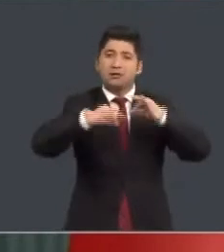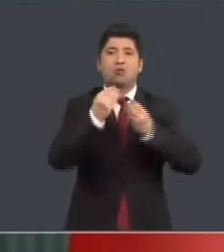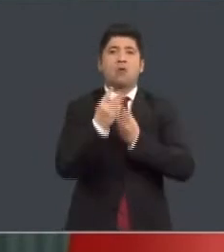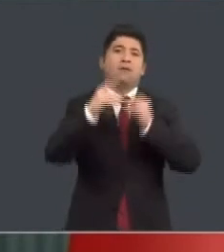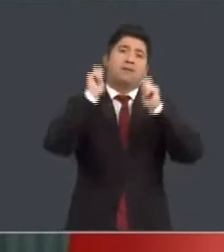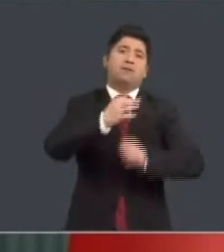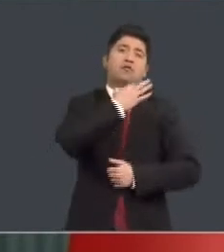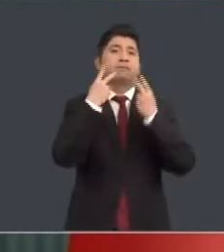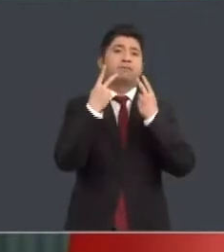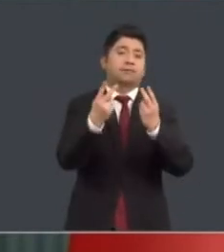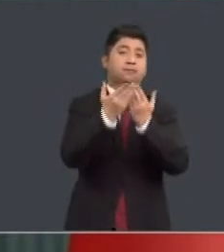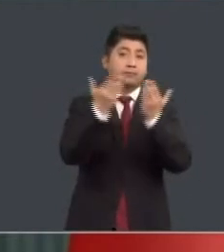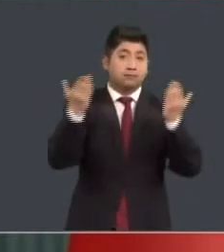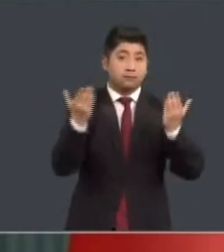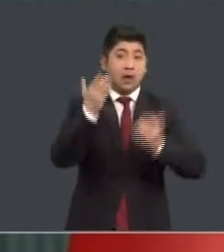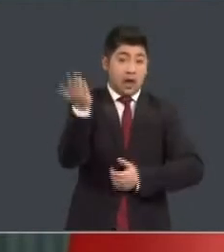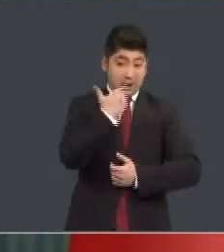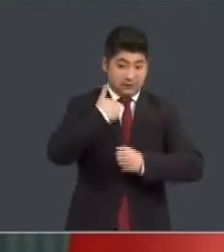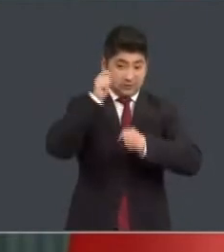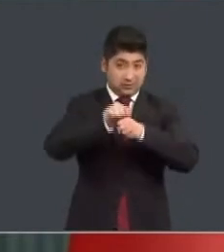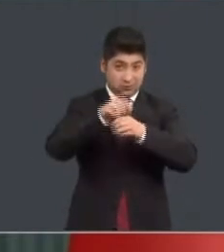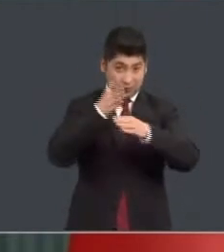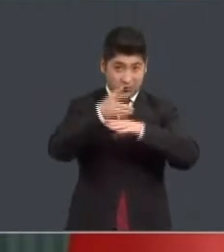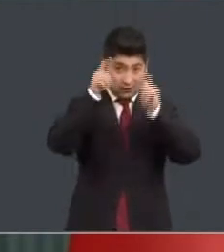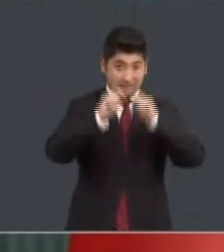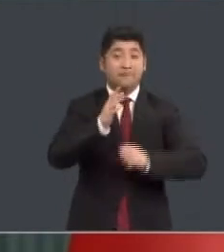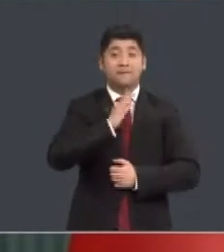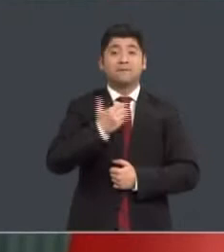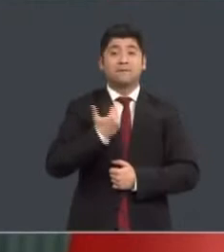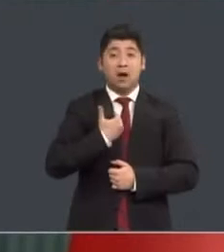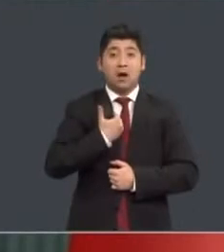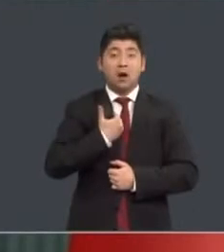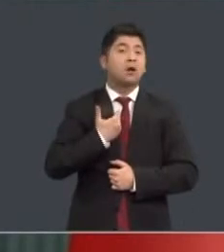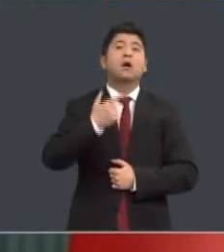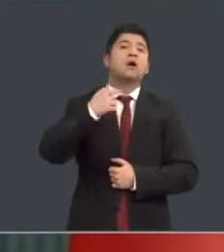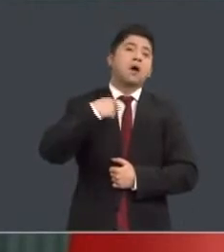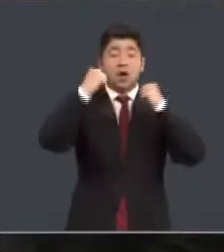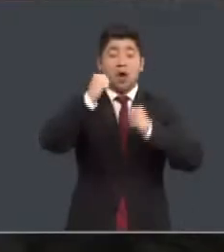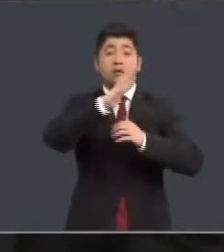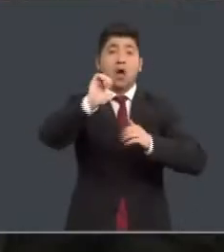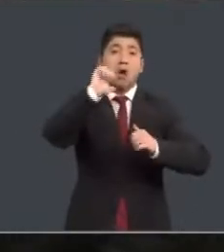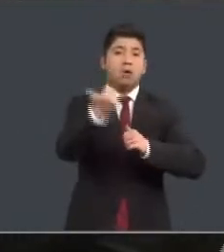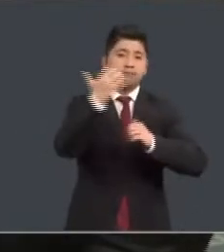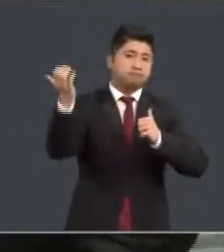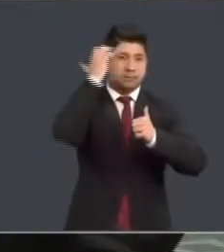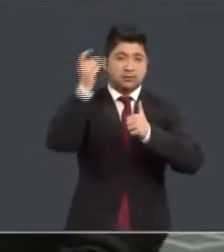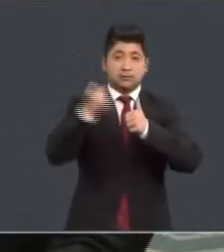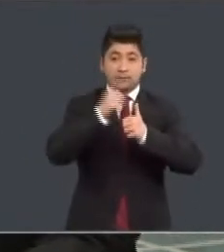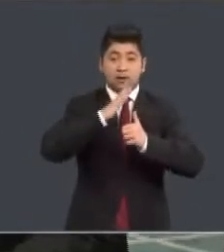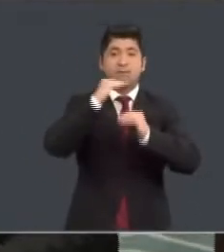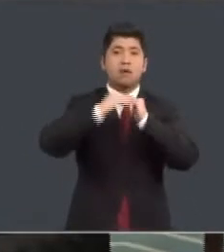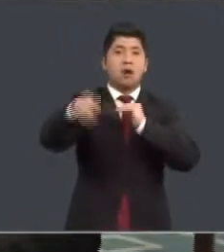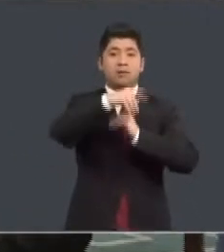250 liraya 1275 lira olan arpa alım Fiyatını da 1750 liraya yükseltiyoruz dedi Erdoğan bakliyat alım